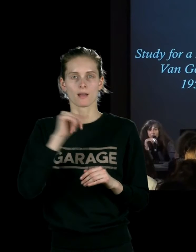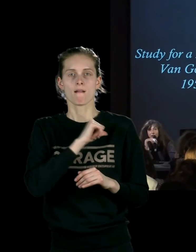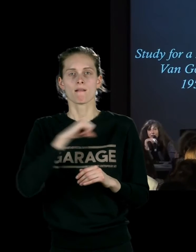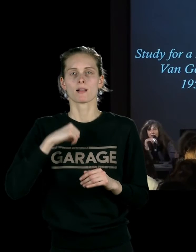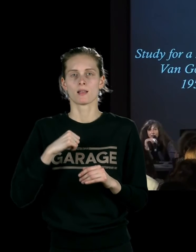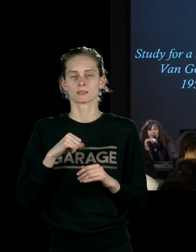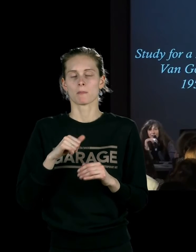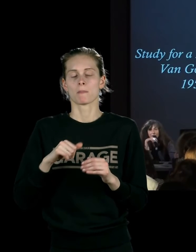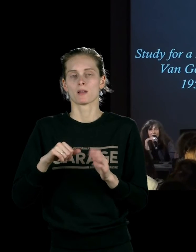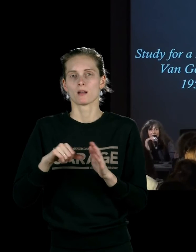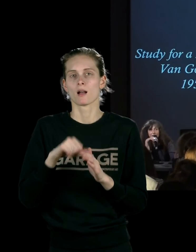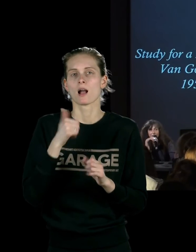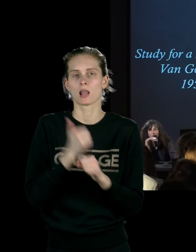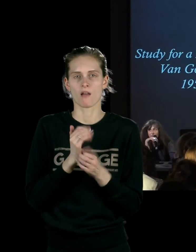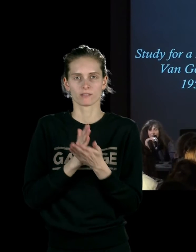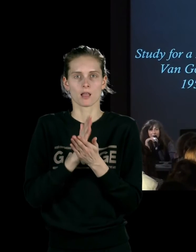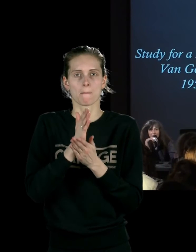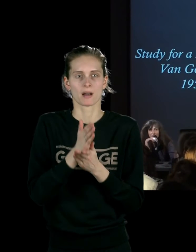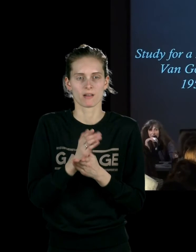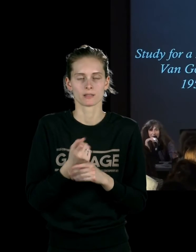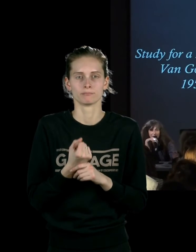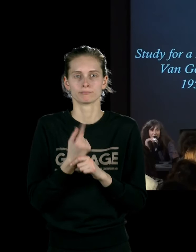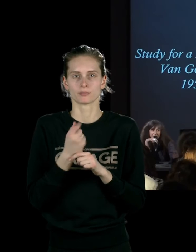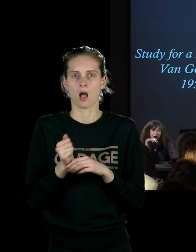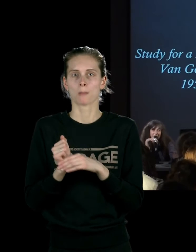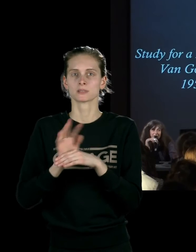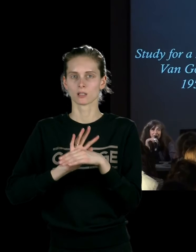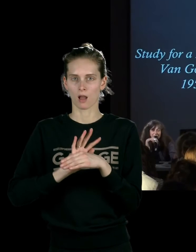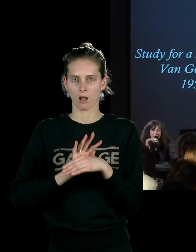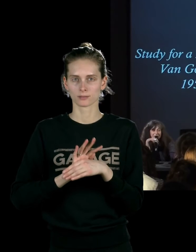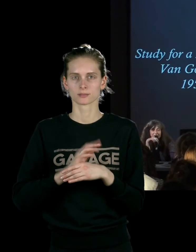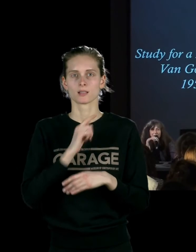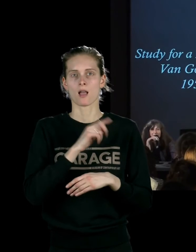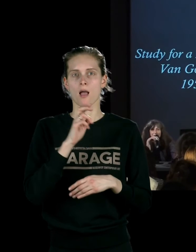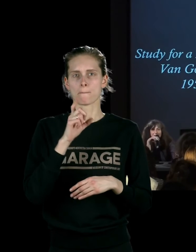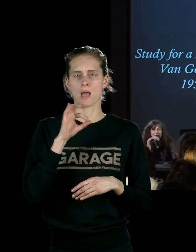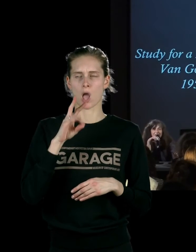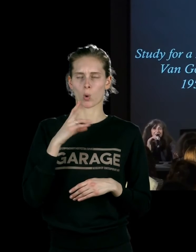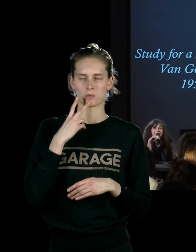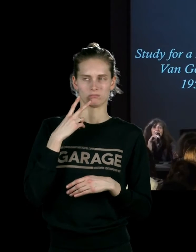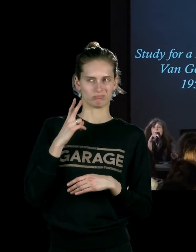является абстракция. Абстракция, которую Фрэнсис Бэкон относился очень